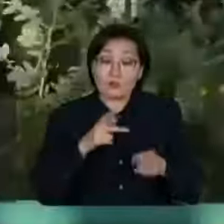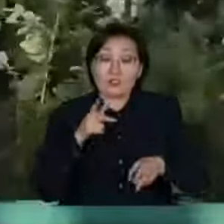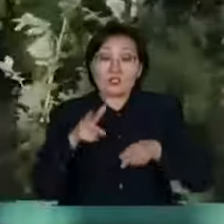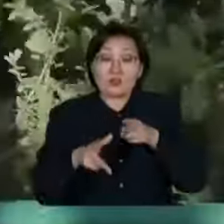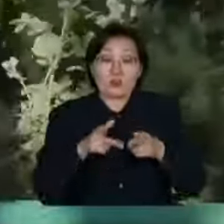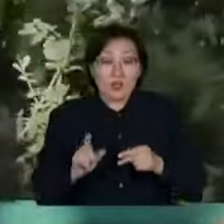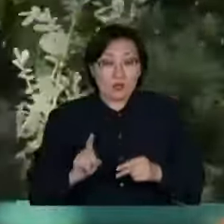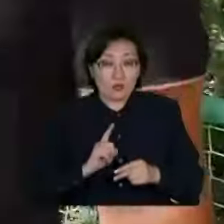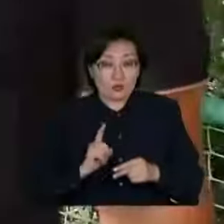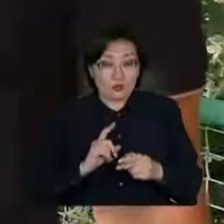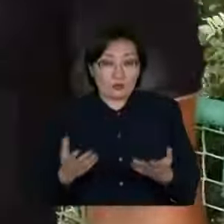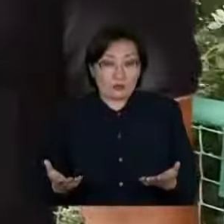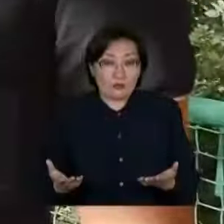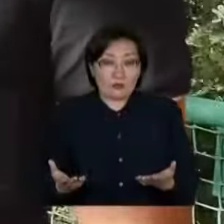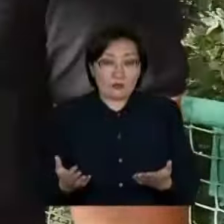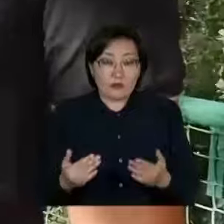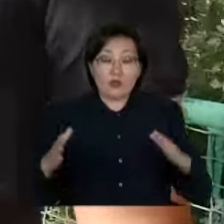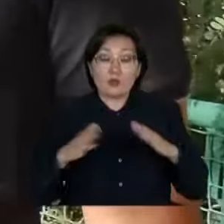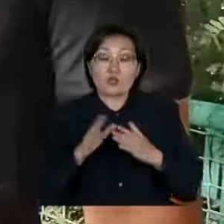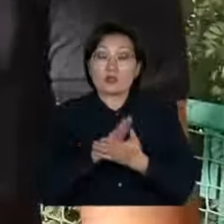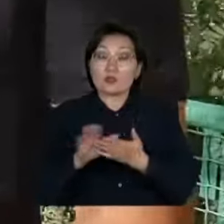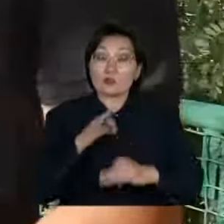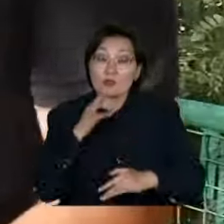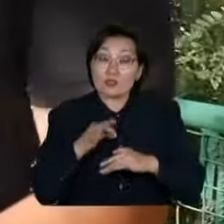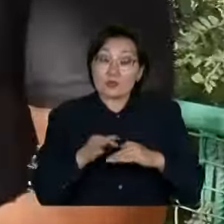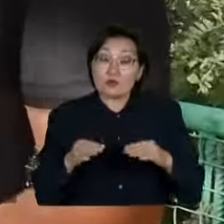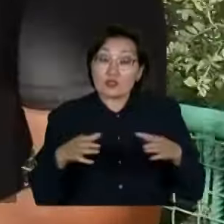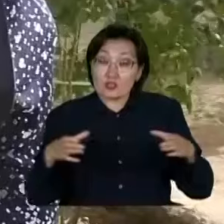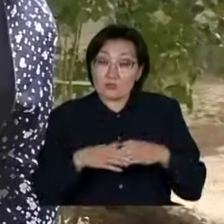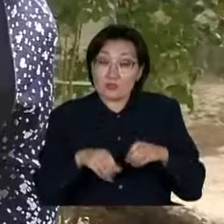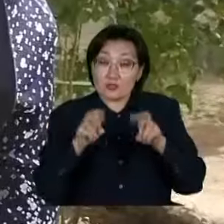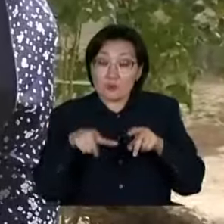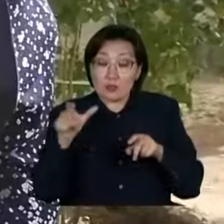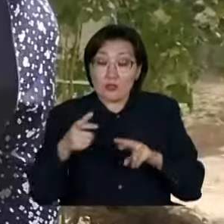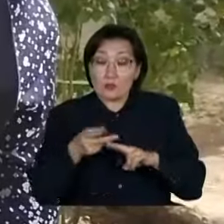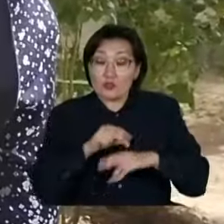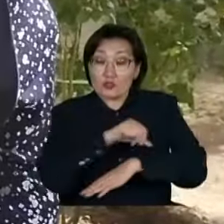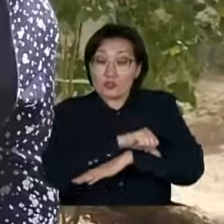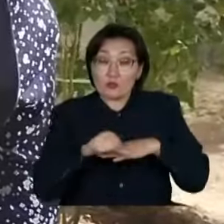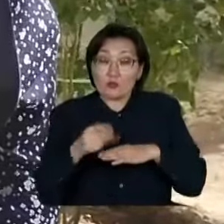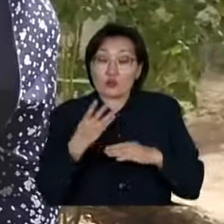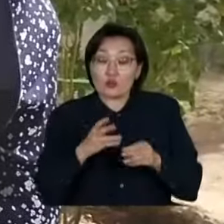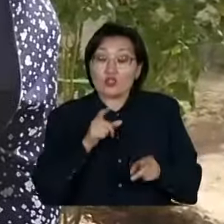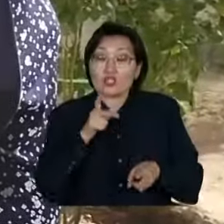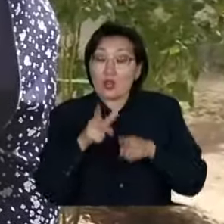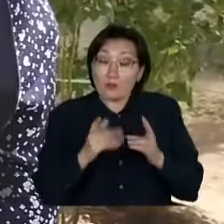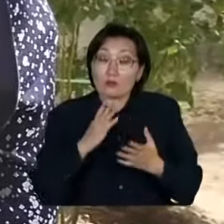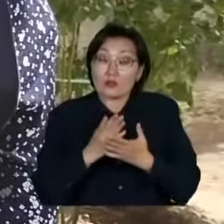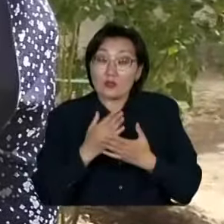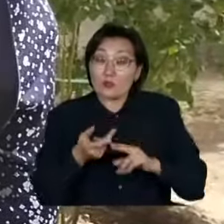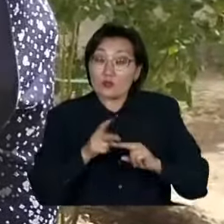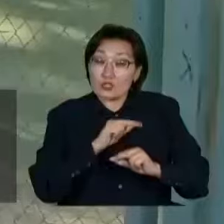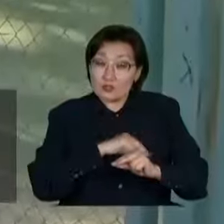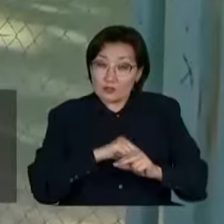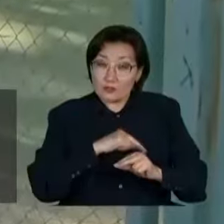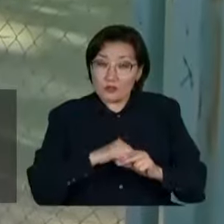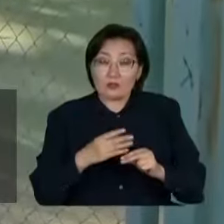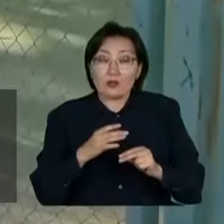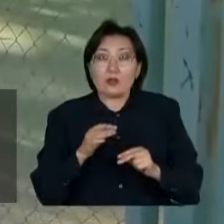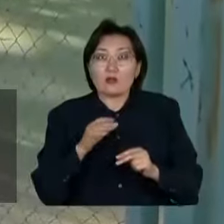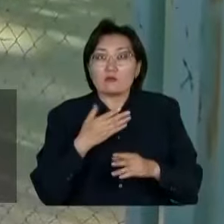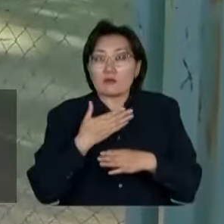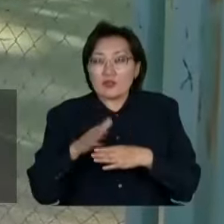айтқанымызды күтіп отыра береме? Ал үйдің тазалығына жауапты серіктестік өкілі аталмыш мекенжайдан 4 шағым түскенін, олау жұмыстары өзінің кезегі